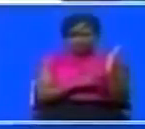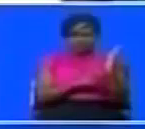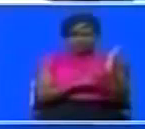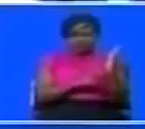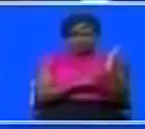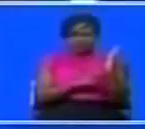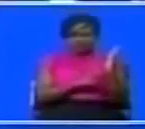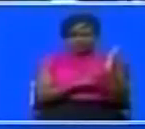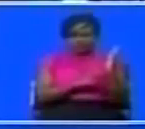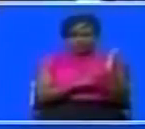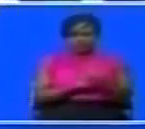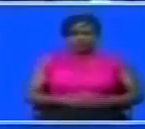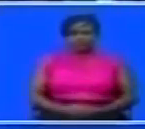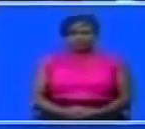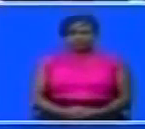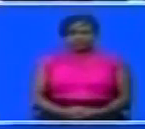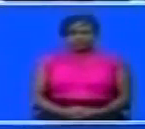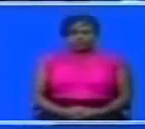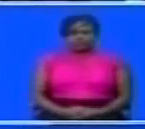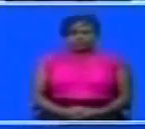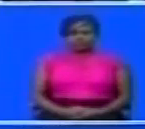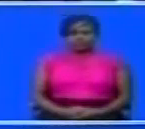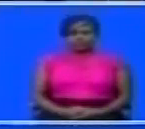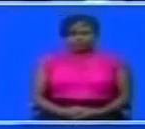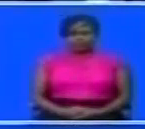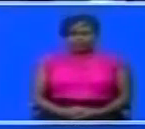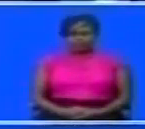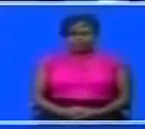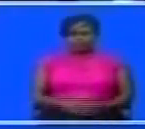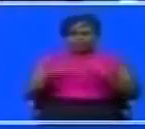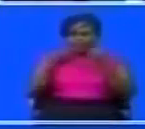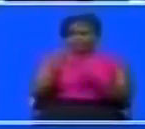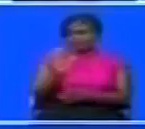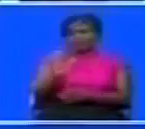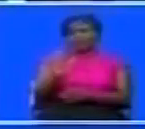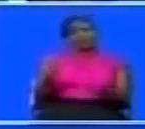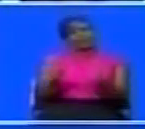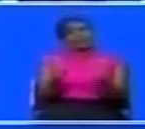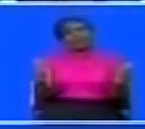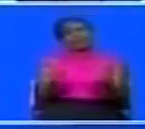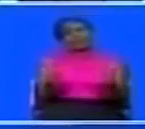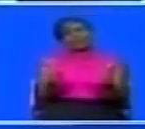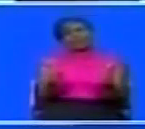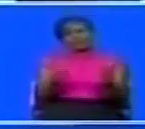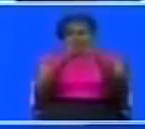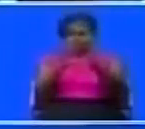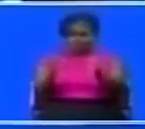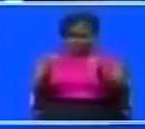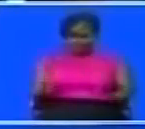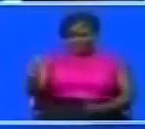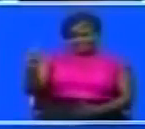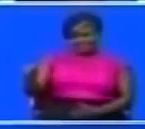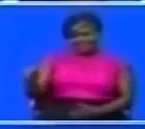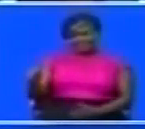We shall go through, yes, and we shall respond appropriately. Yeah. We want to come Chemenza, KTN